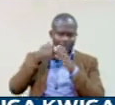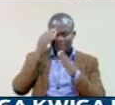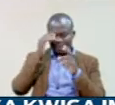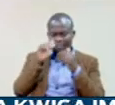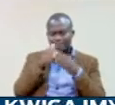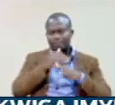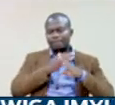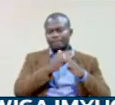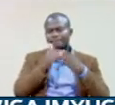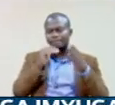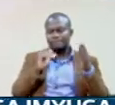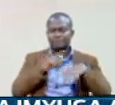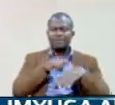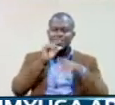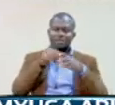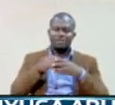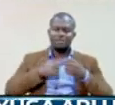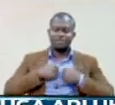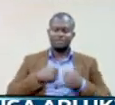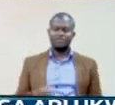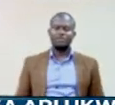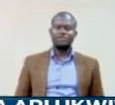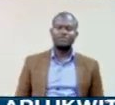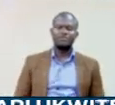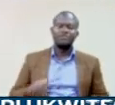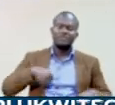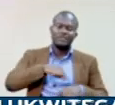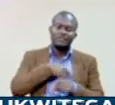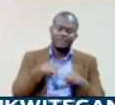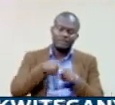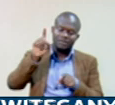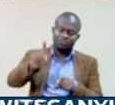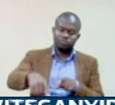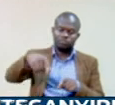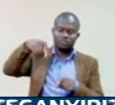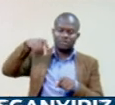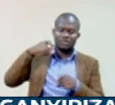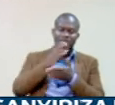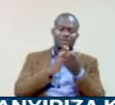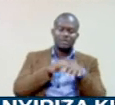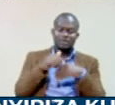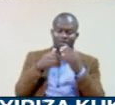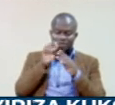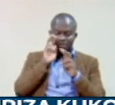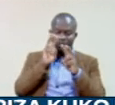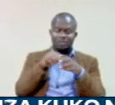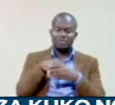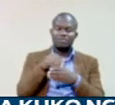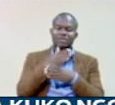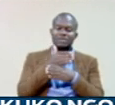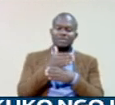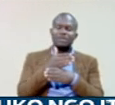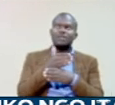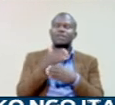ngo bagikumire hakiri kare kitaragera mu Rwanda kwebwe nk'abarobyi tujya kubona tukabona igihe kimwe nyine tukabona minagiri